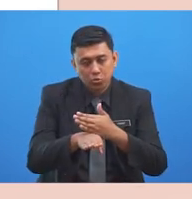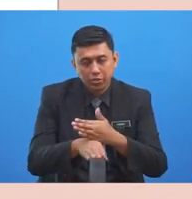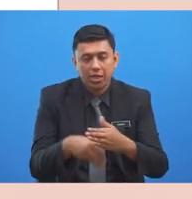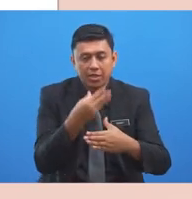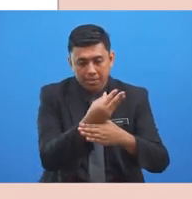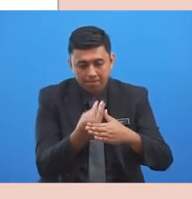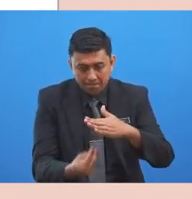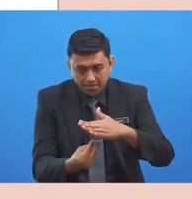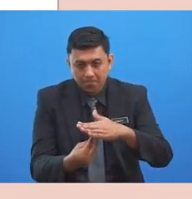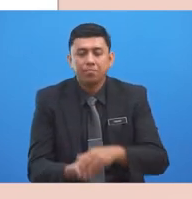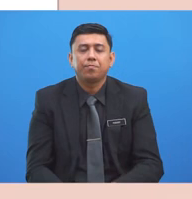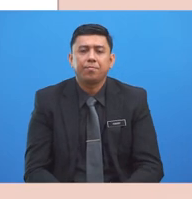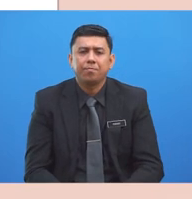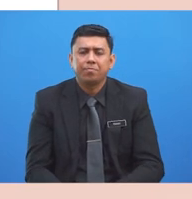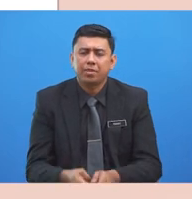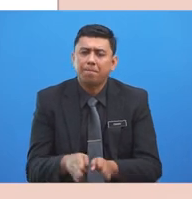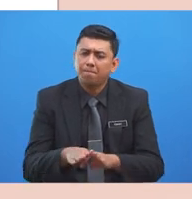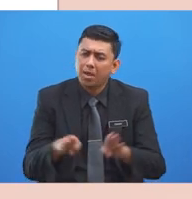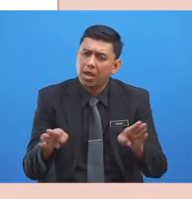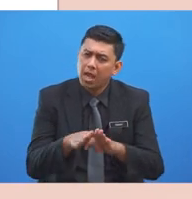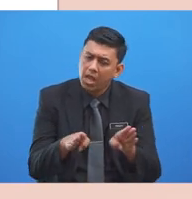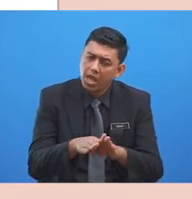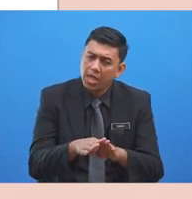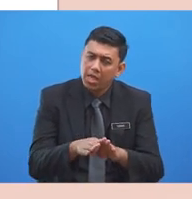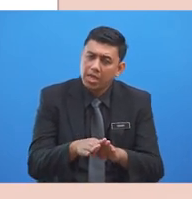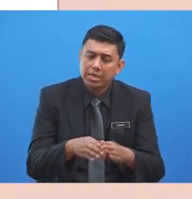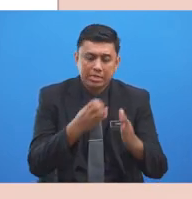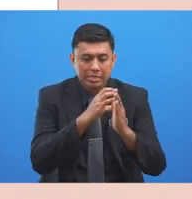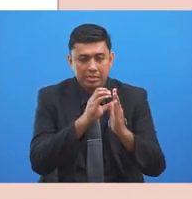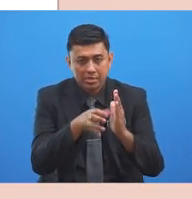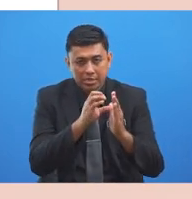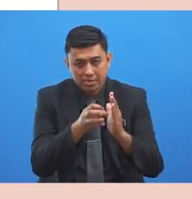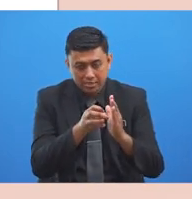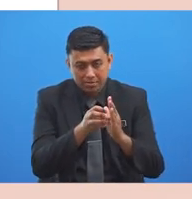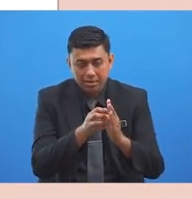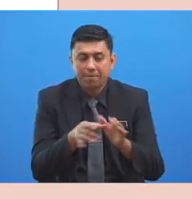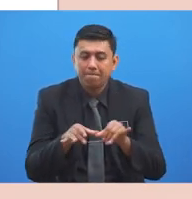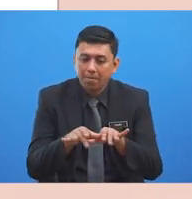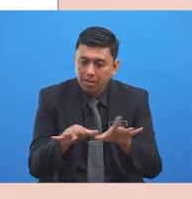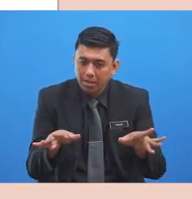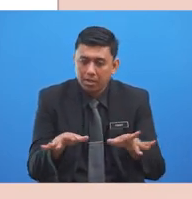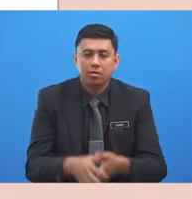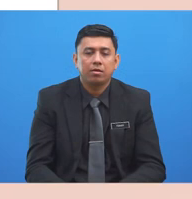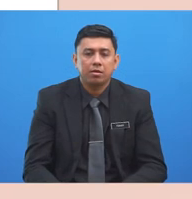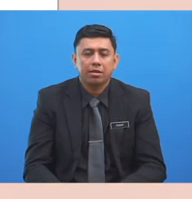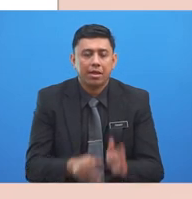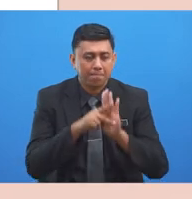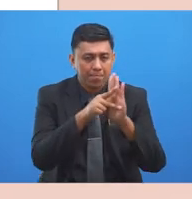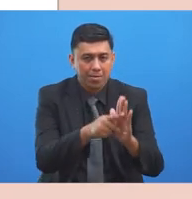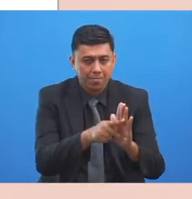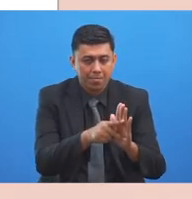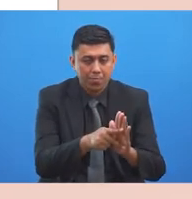input bagi pelbagai jenis data dari papan kekunci dan